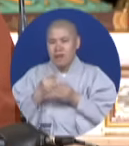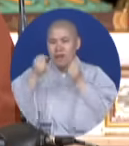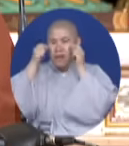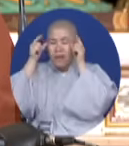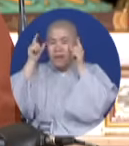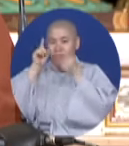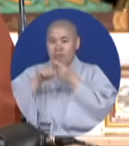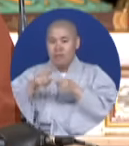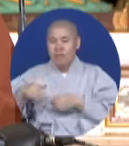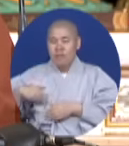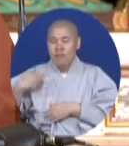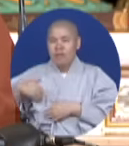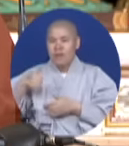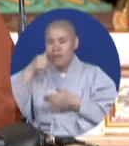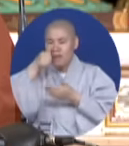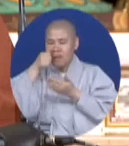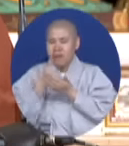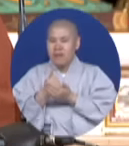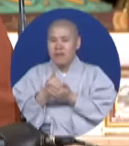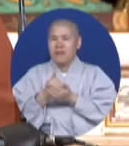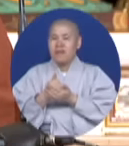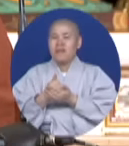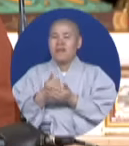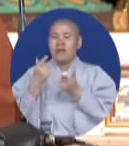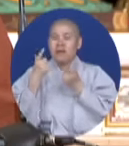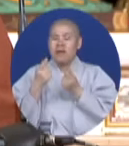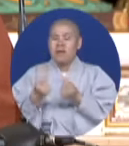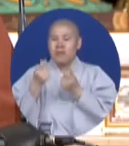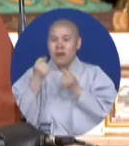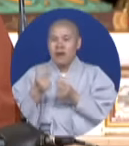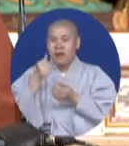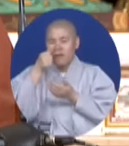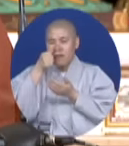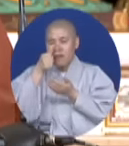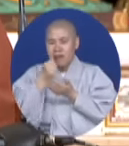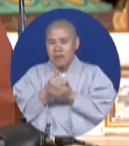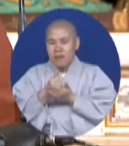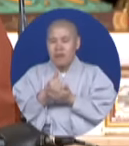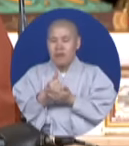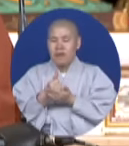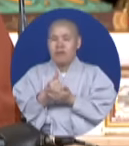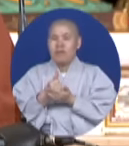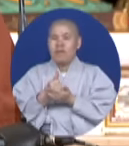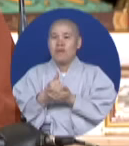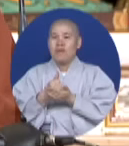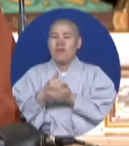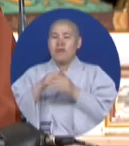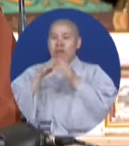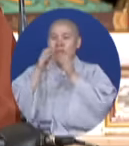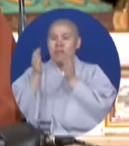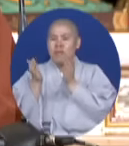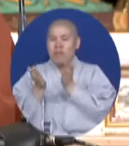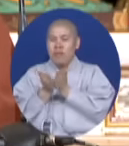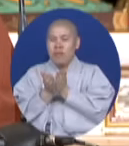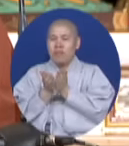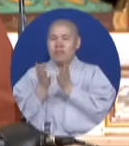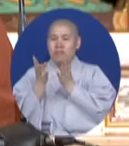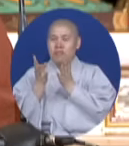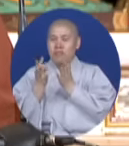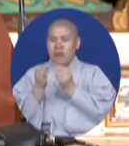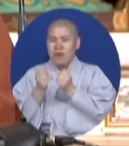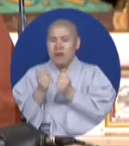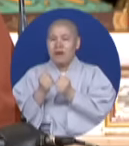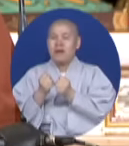그 죄로 온갖 그 망념, 악업을 일으켜서